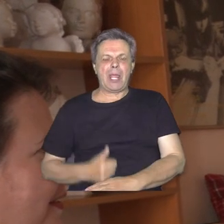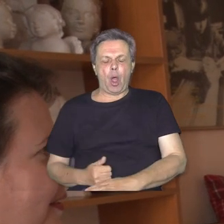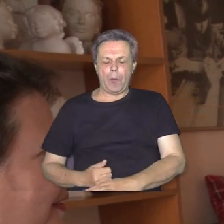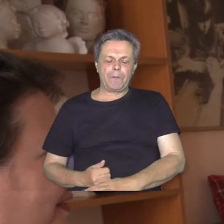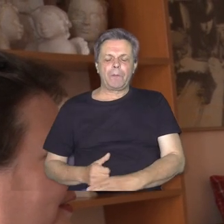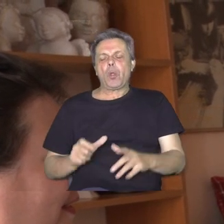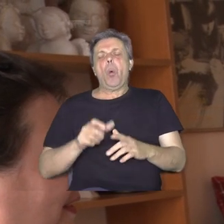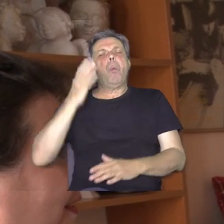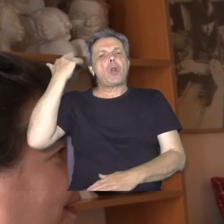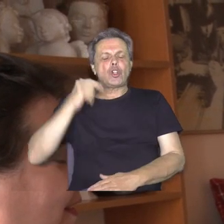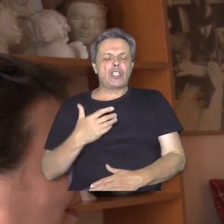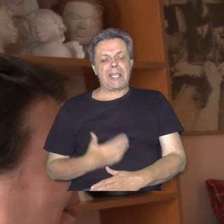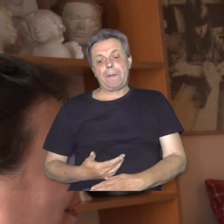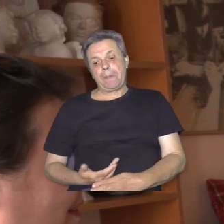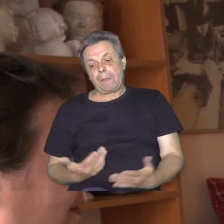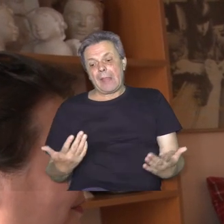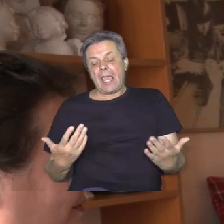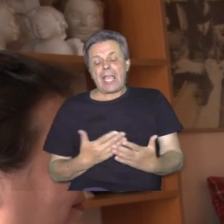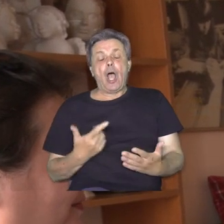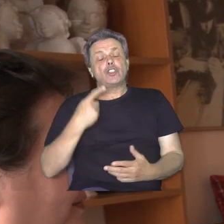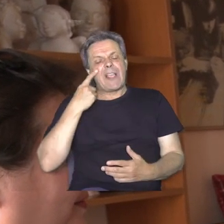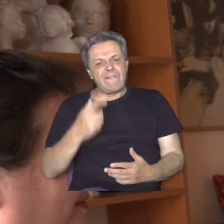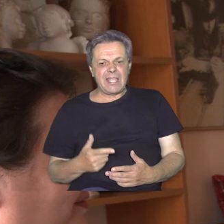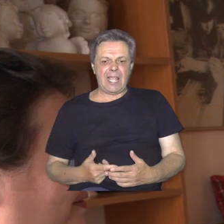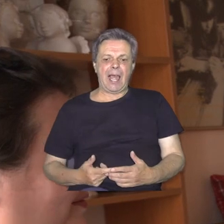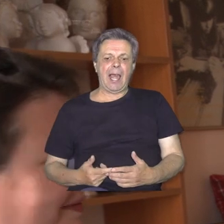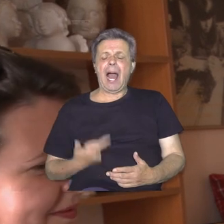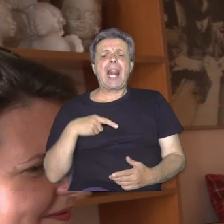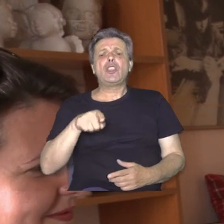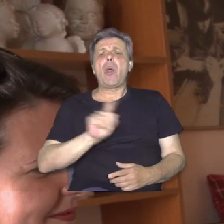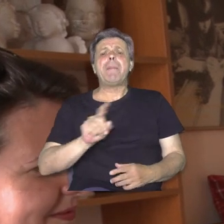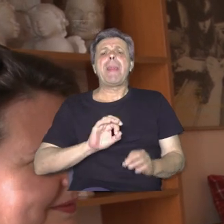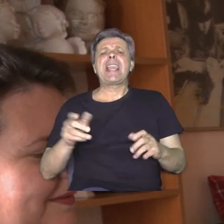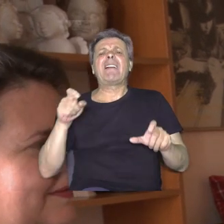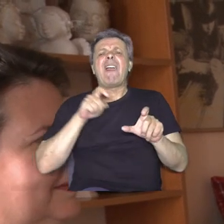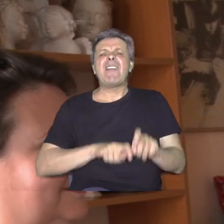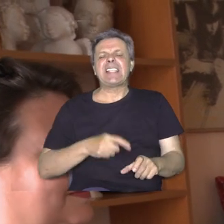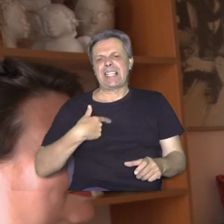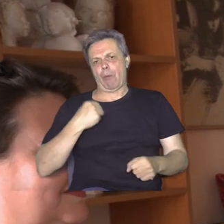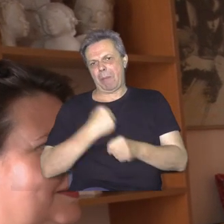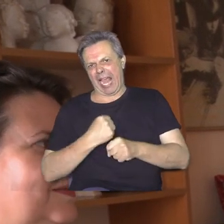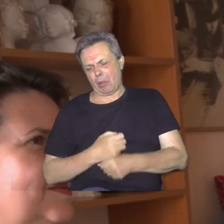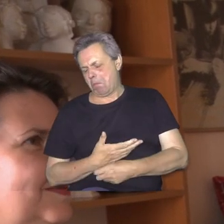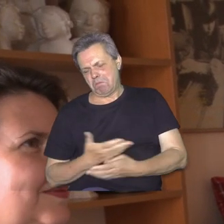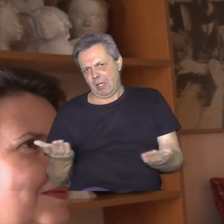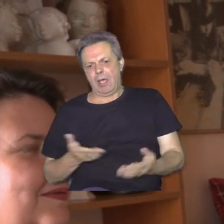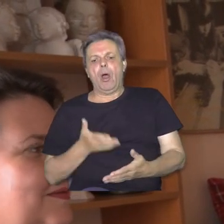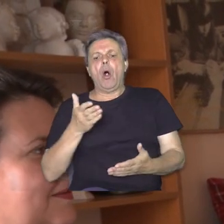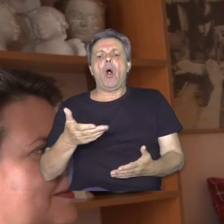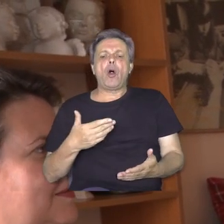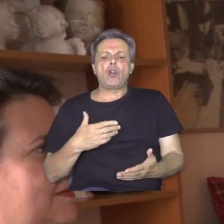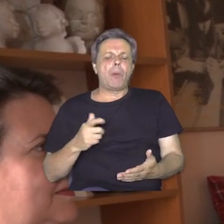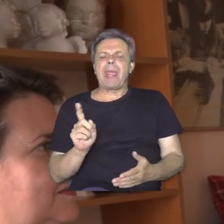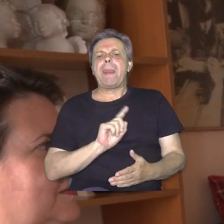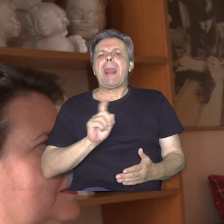u prošlosti i sve što sam vidjela, ali to nema nikakve veze s mojim radom.